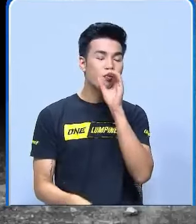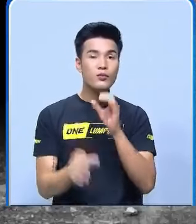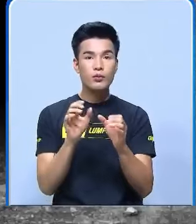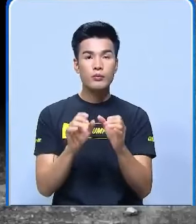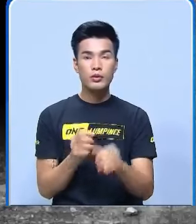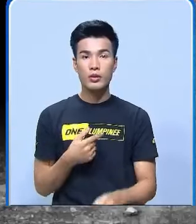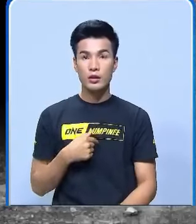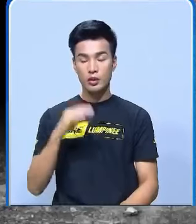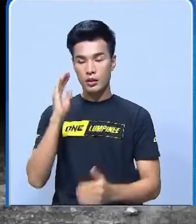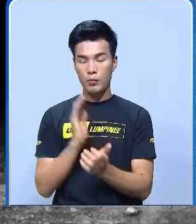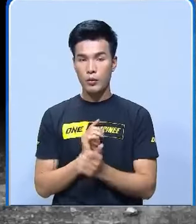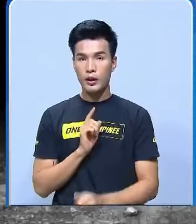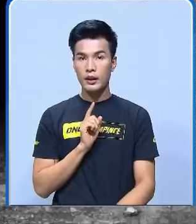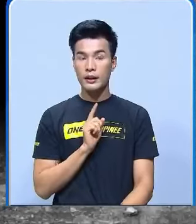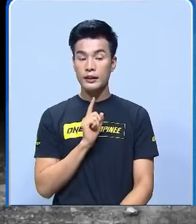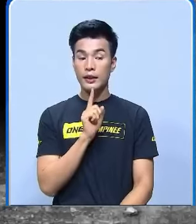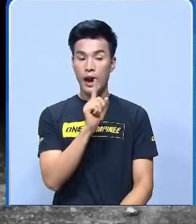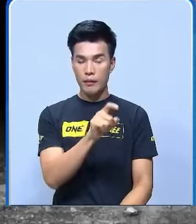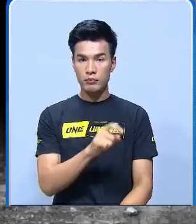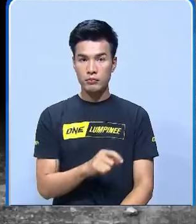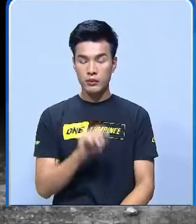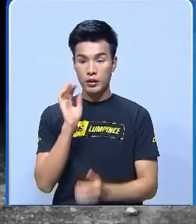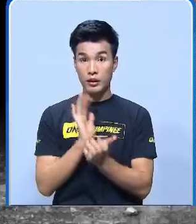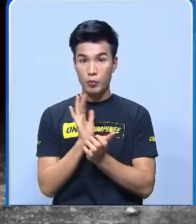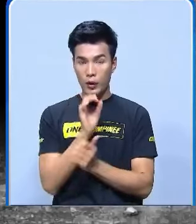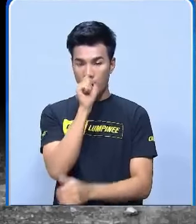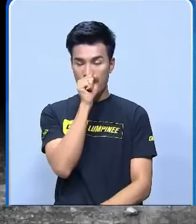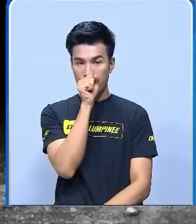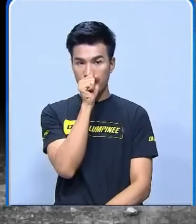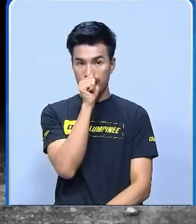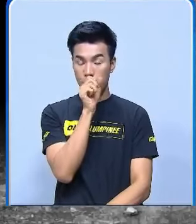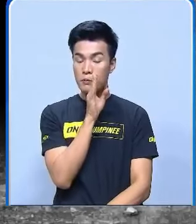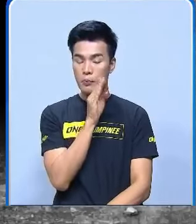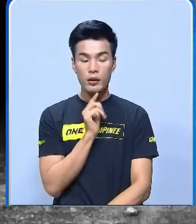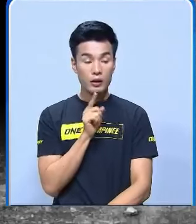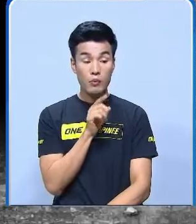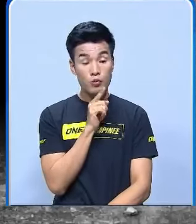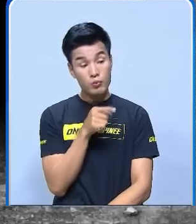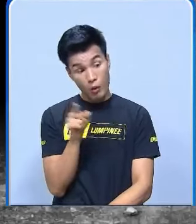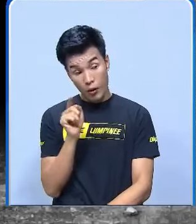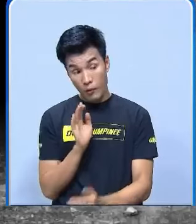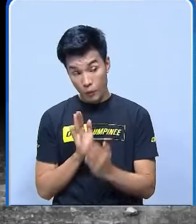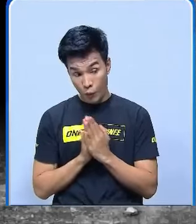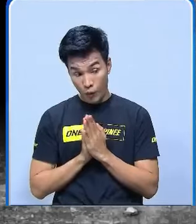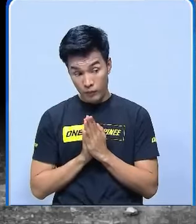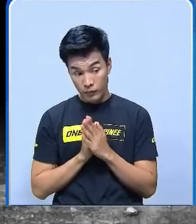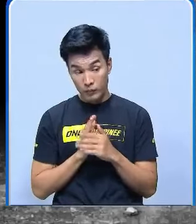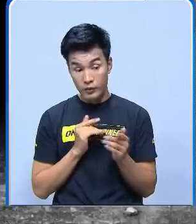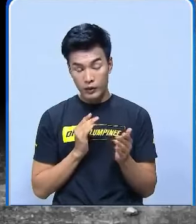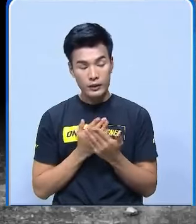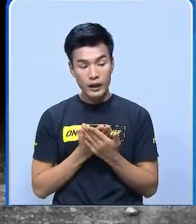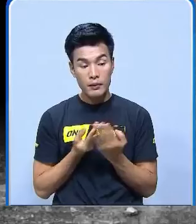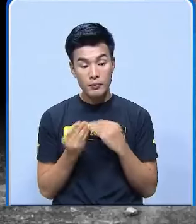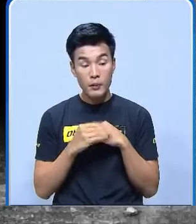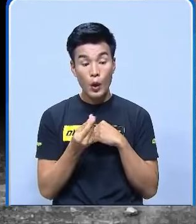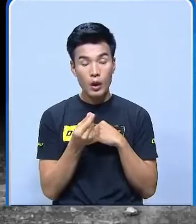ไปถามนะอันนี้สายถามนะสายรับถามน้องไปบอกว่านี่ถ้าออกไปข้างนอกด้วยเนี่ยจะคิดราคายังไงนะ